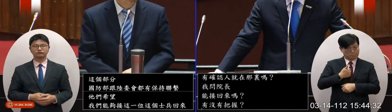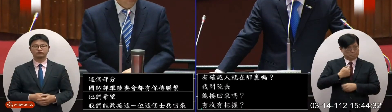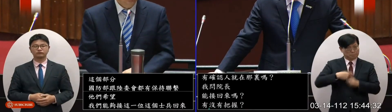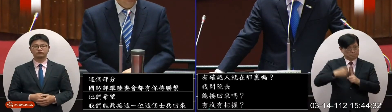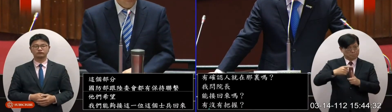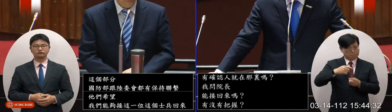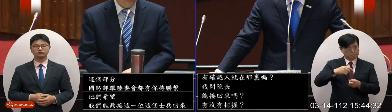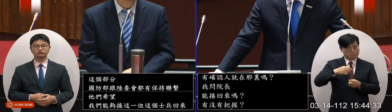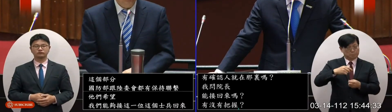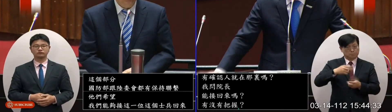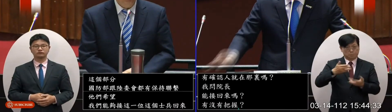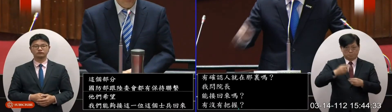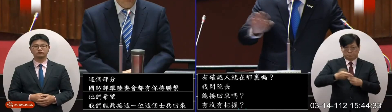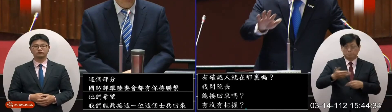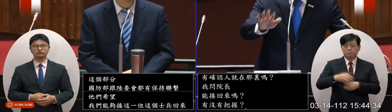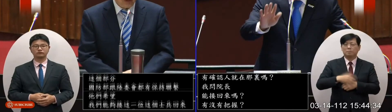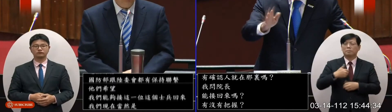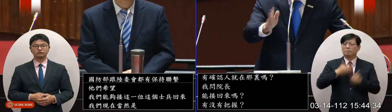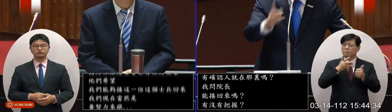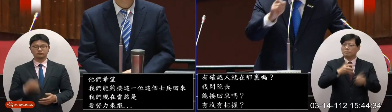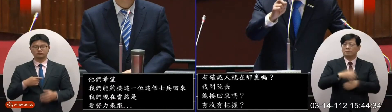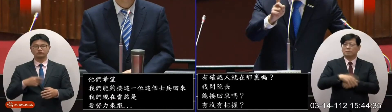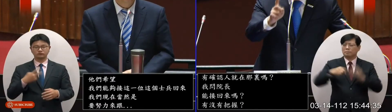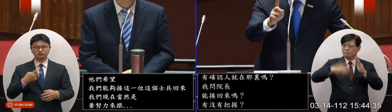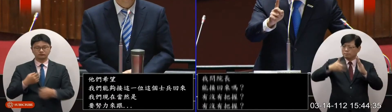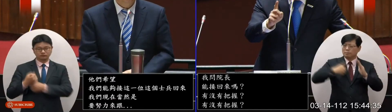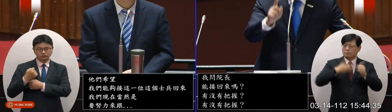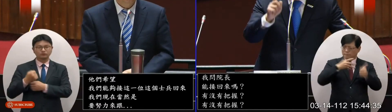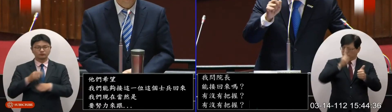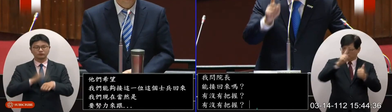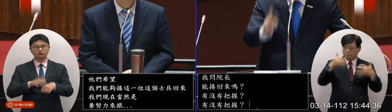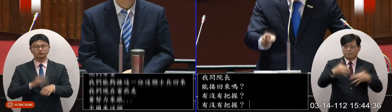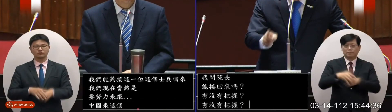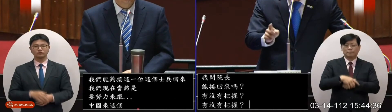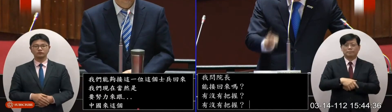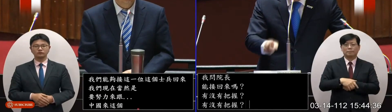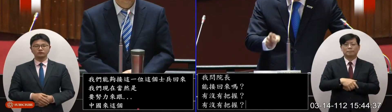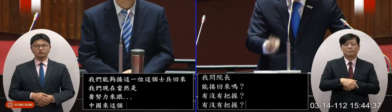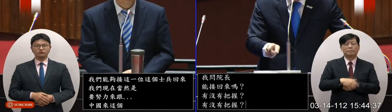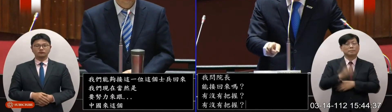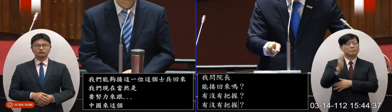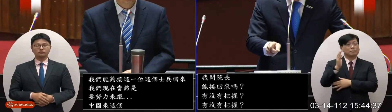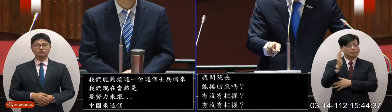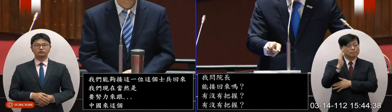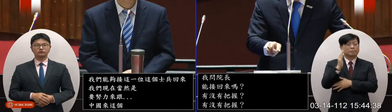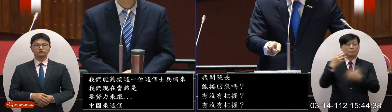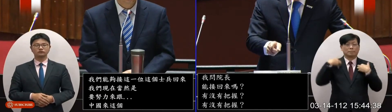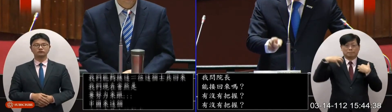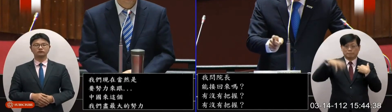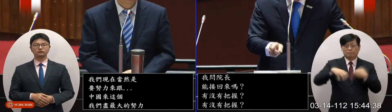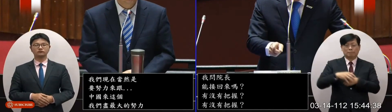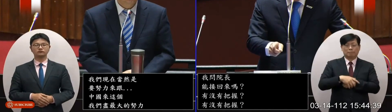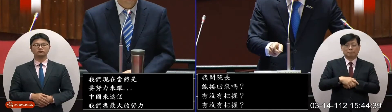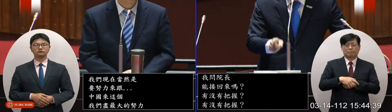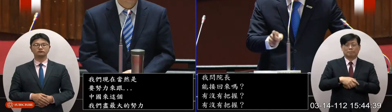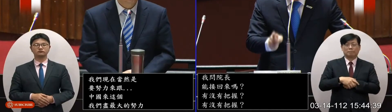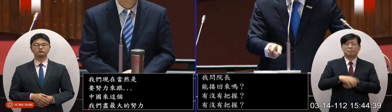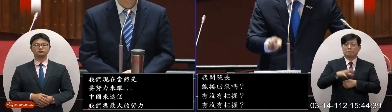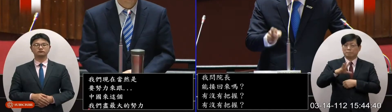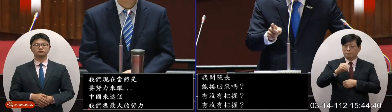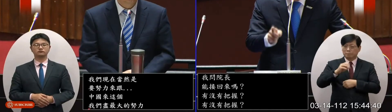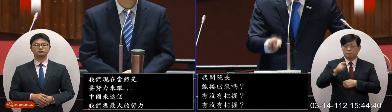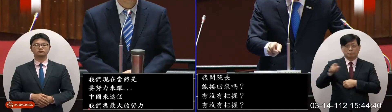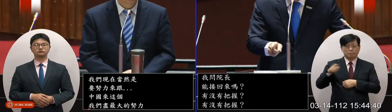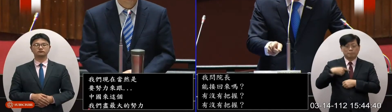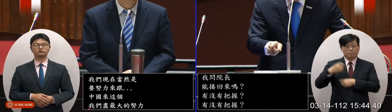握？你到现在我请问 最大的努力 院长，我只问一个问题：我们政府单位官方